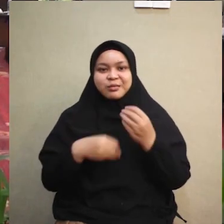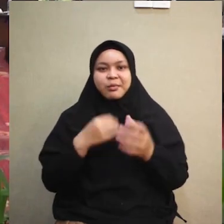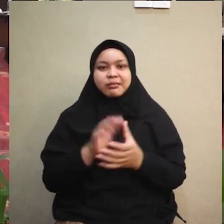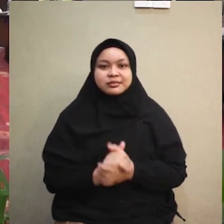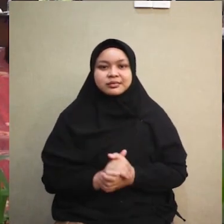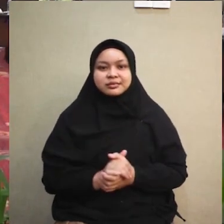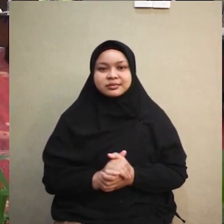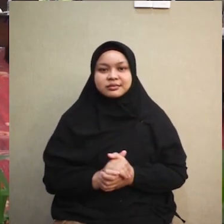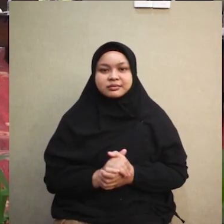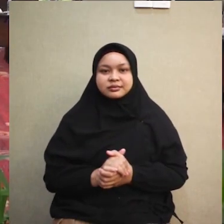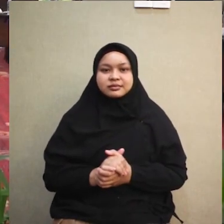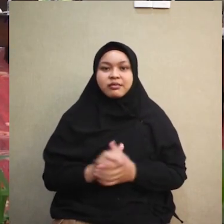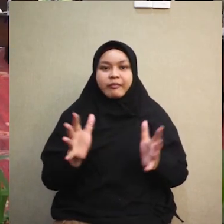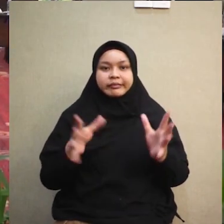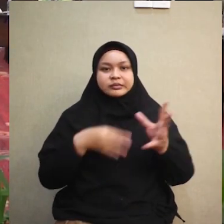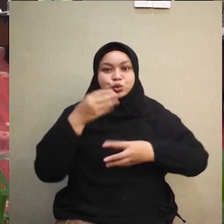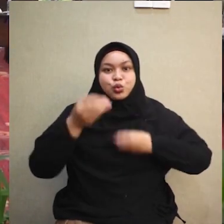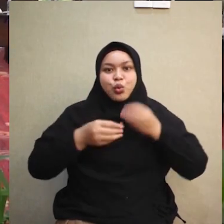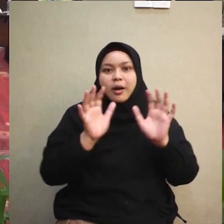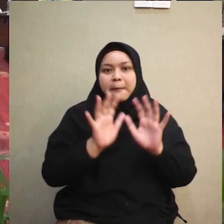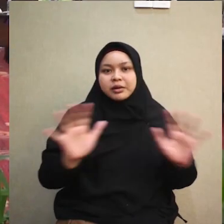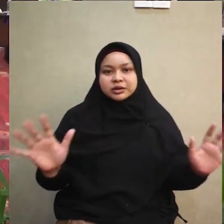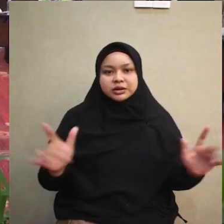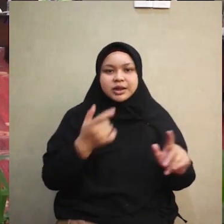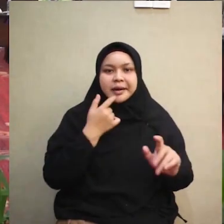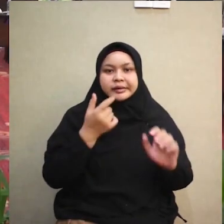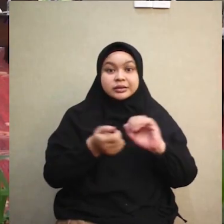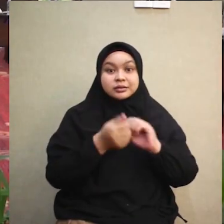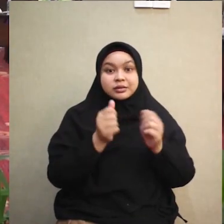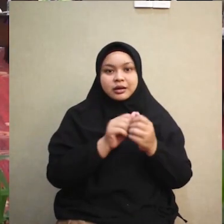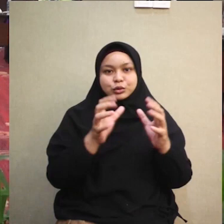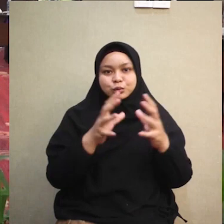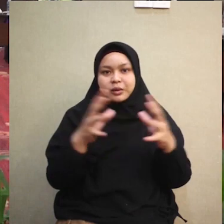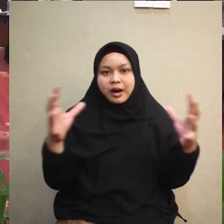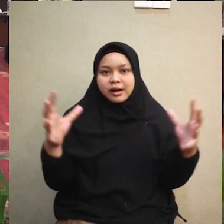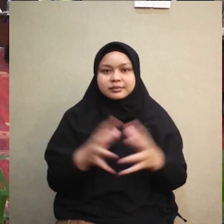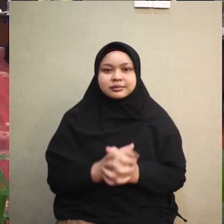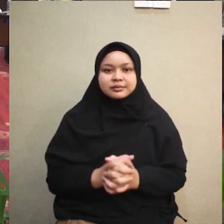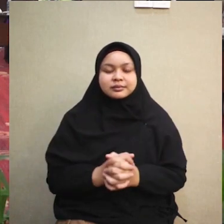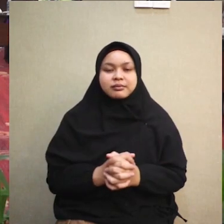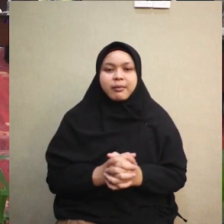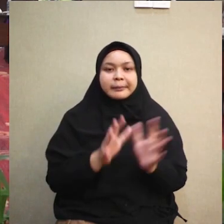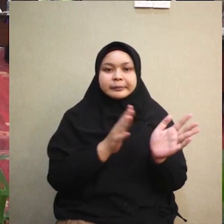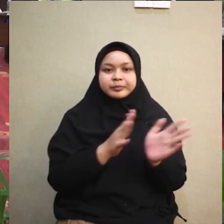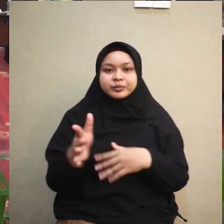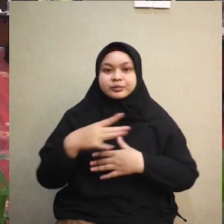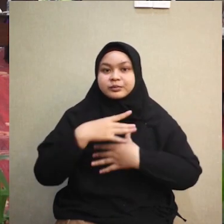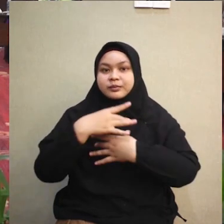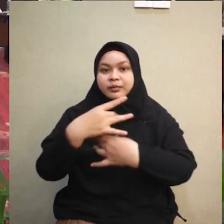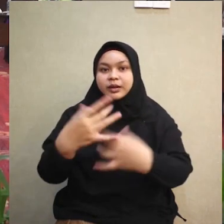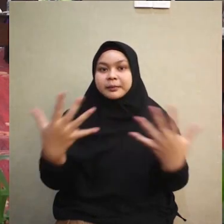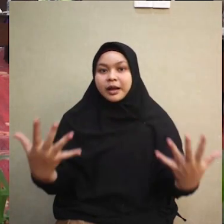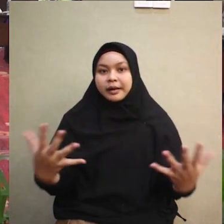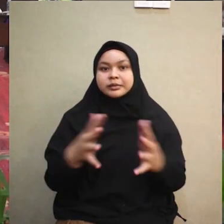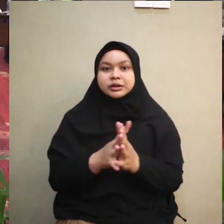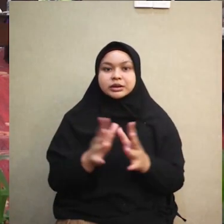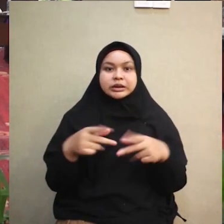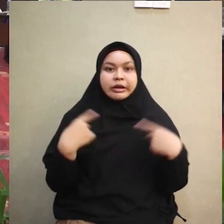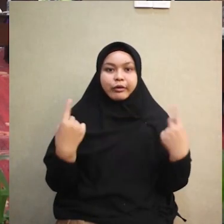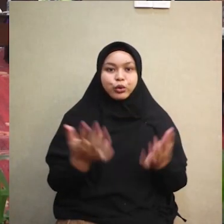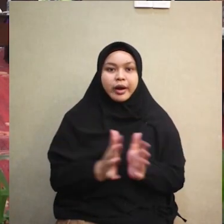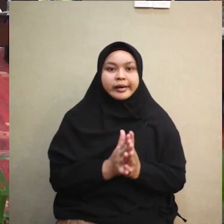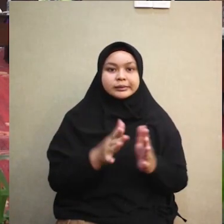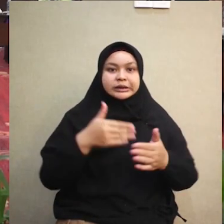curhatan yang cukup banyak tadi kasus-kasus begitu ya tapi yang paling menarik bahwa ini sudah ada